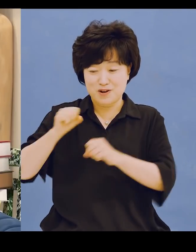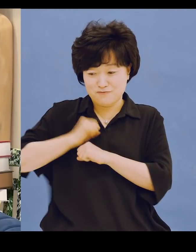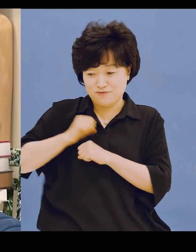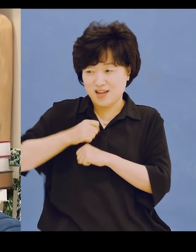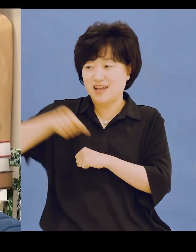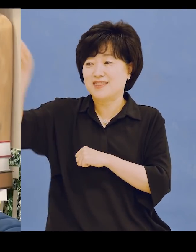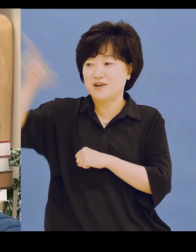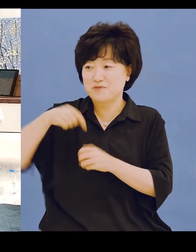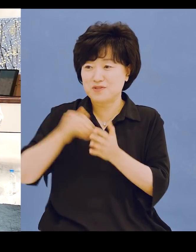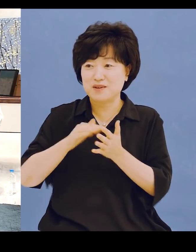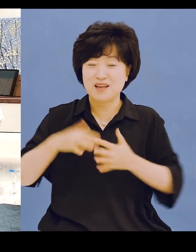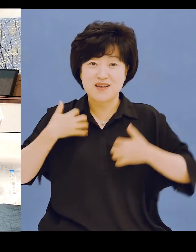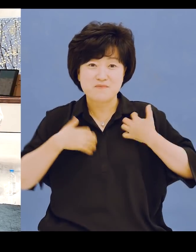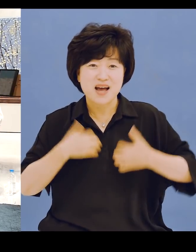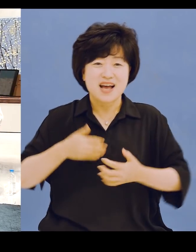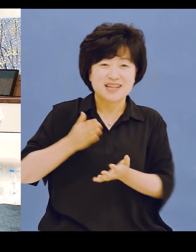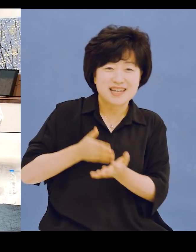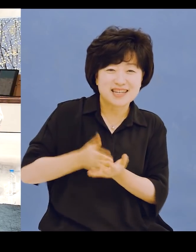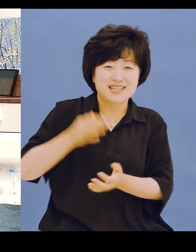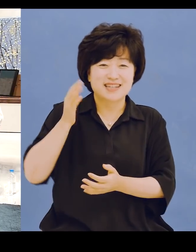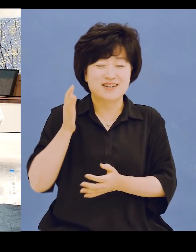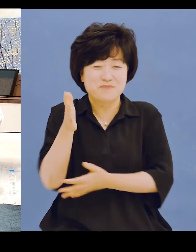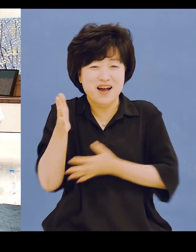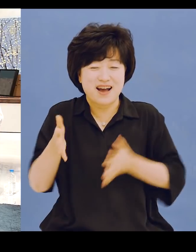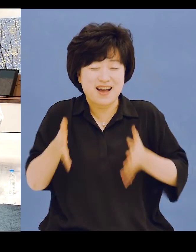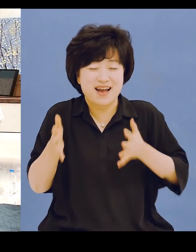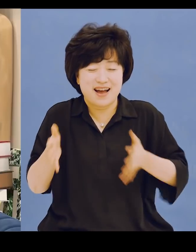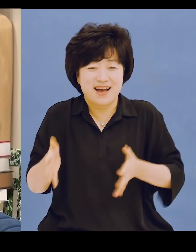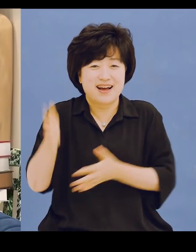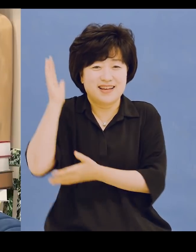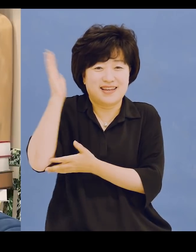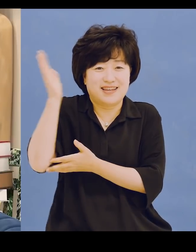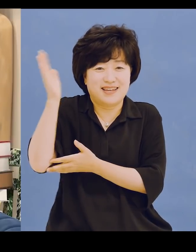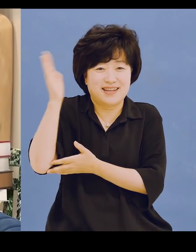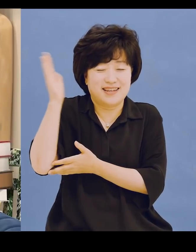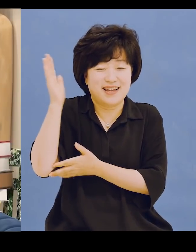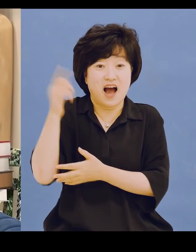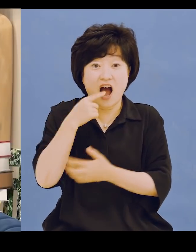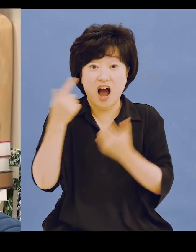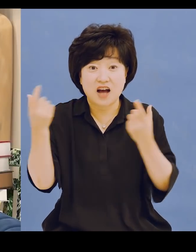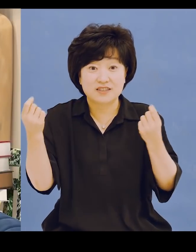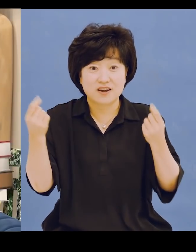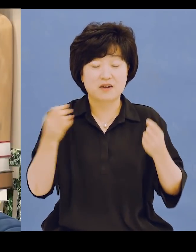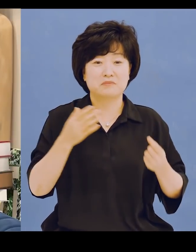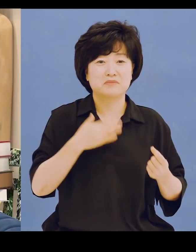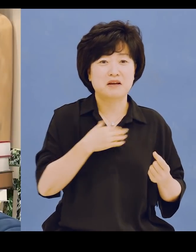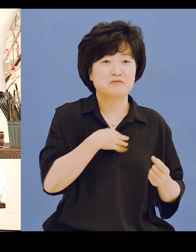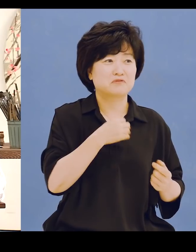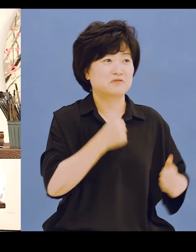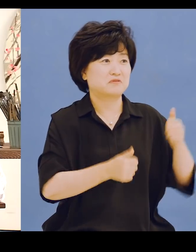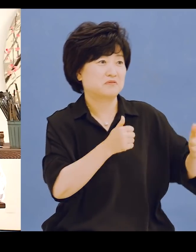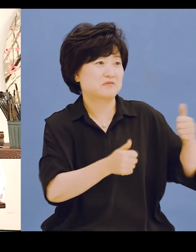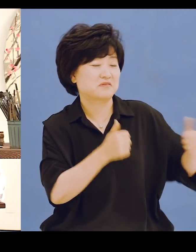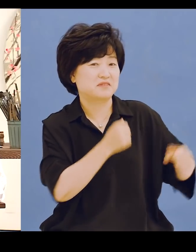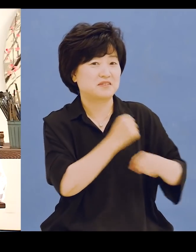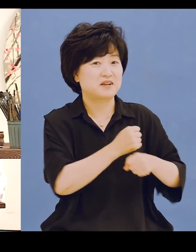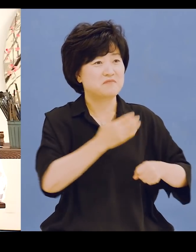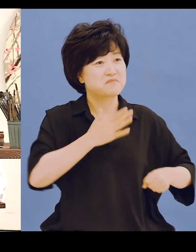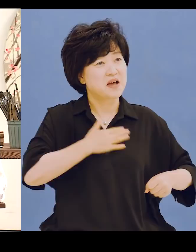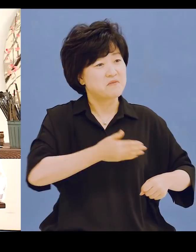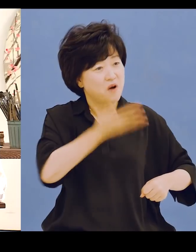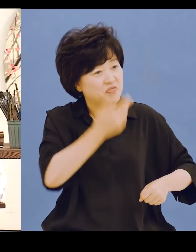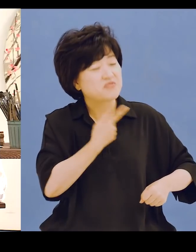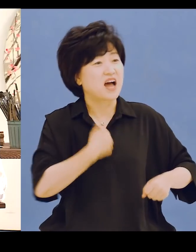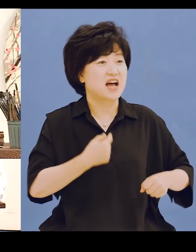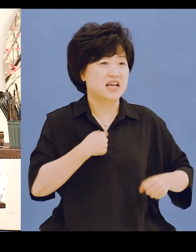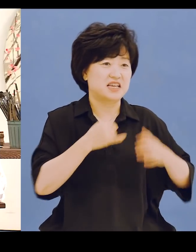전사들은 사람을 잡아먹은 얘기를 하면 서로 경쟁하듯이 나는 이렇게 잡아먹었다, 이렇게 먹었다 하는 그게 얘기를 일종의 하죠. 영웅담처럼